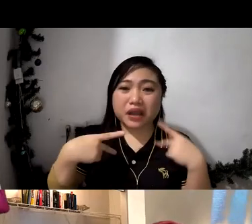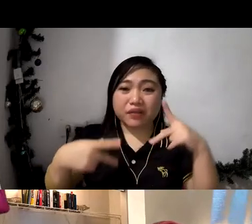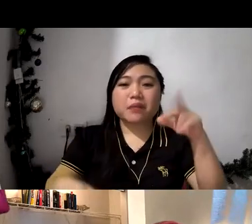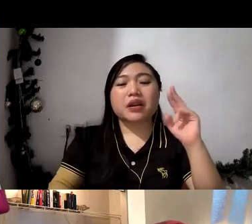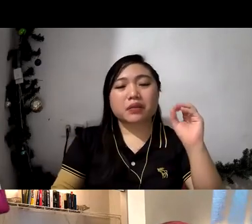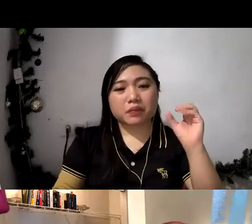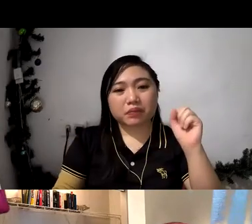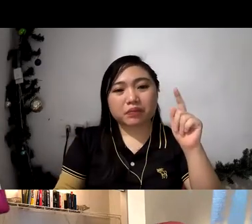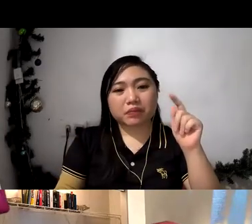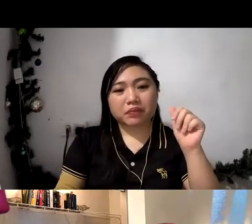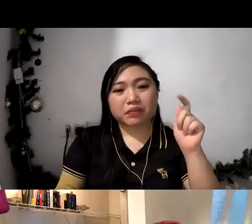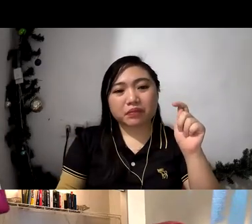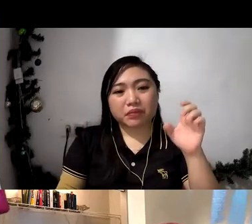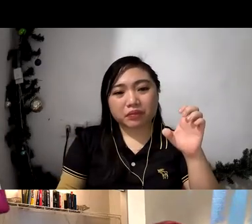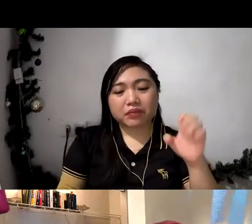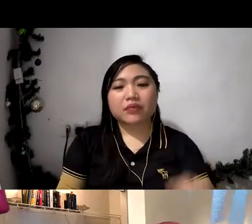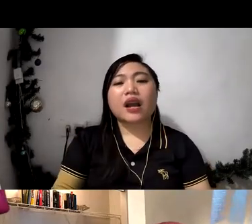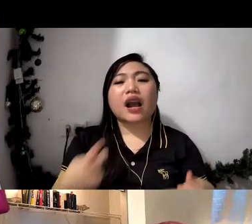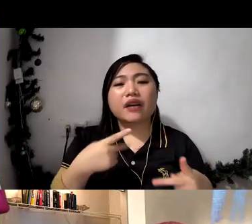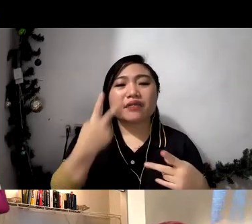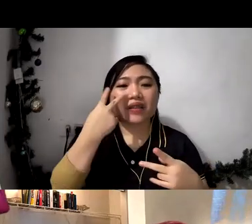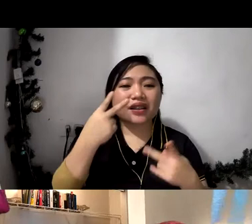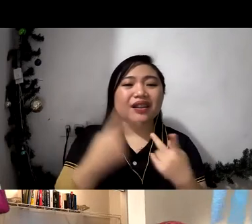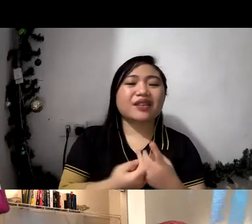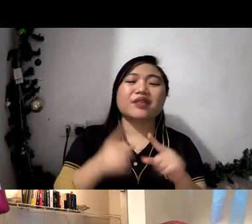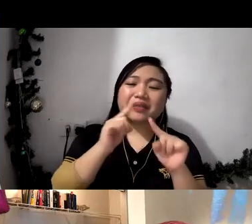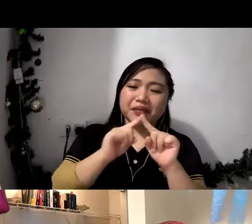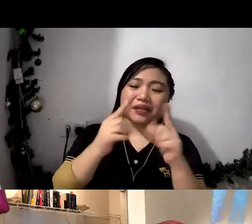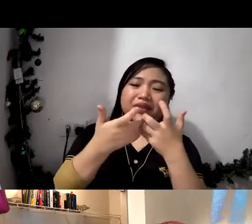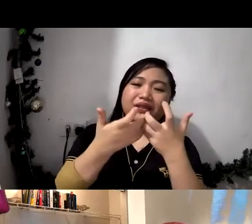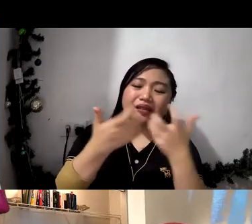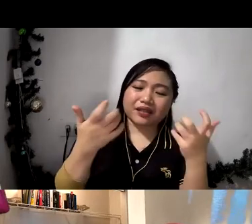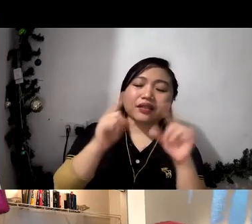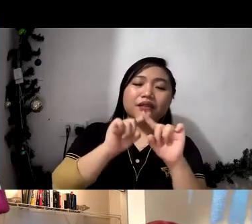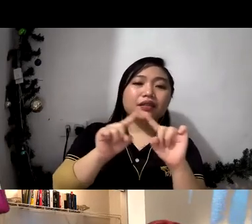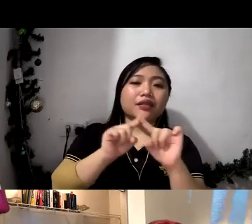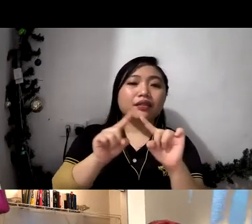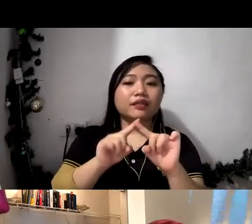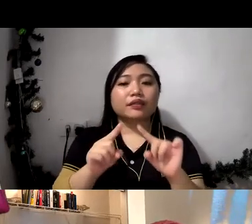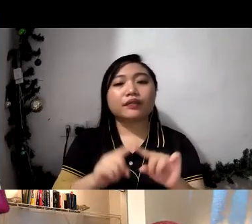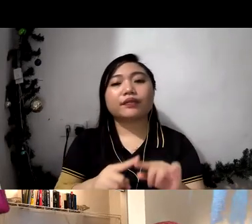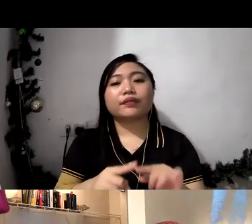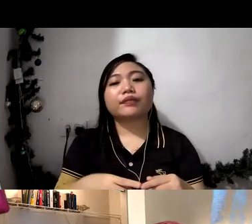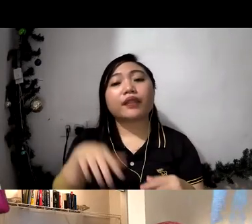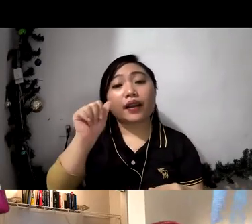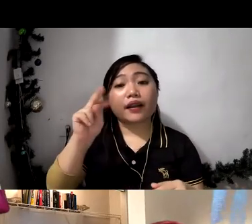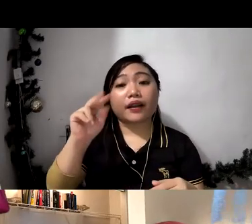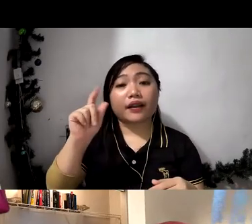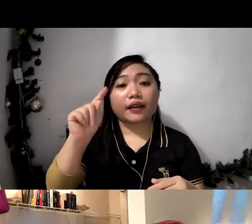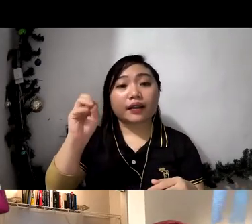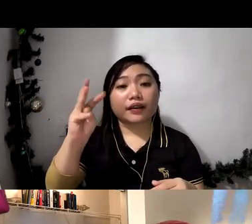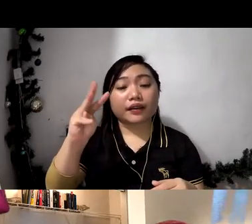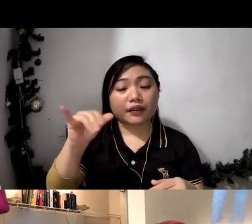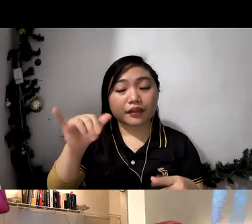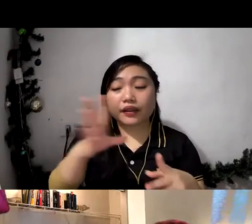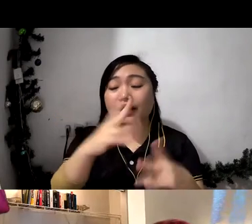Okay. So may mga pagkakaiba, no? May mga pagkakaiba yung anatomy natin. At may mga pagkakapareho